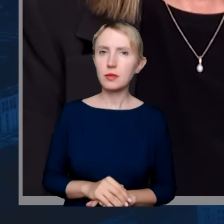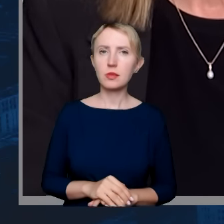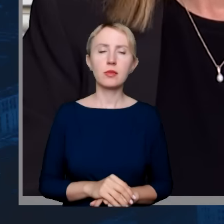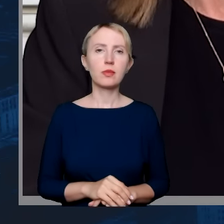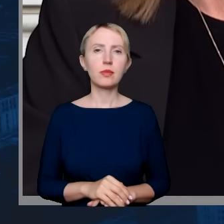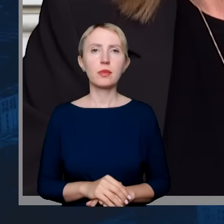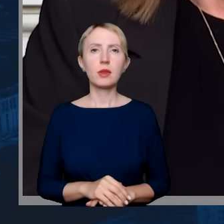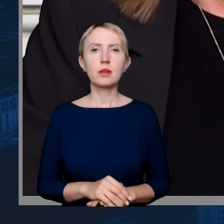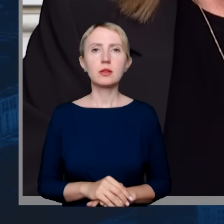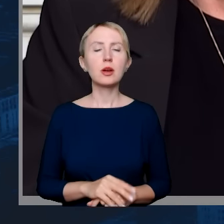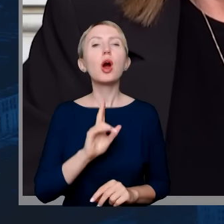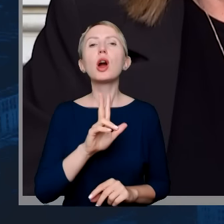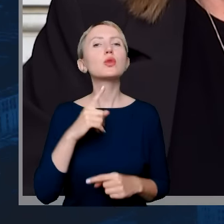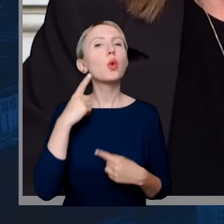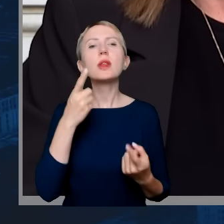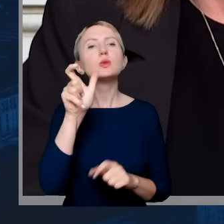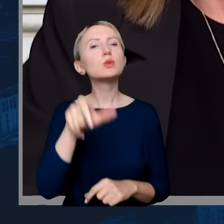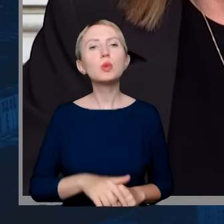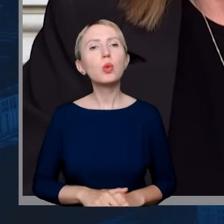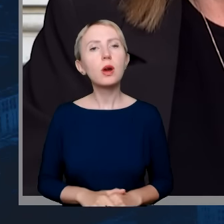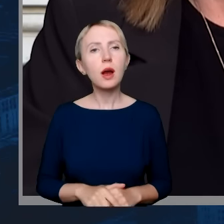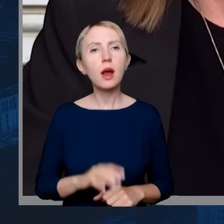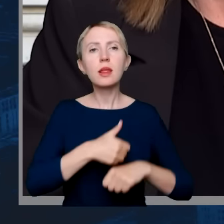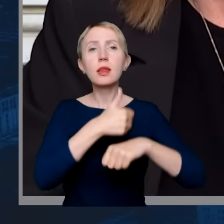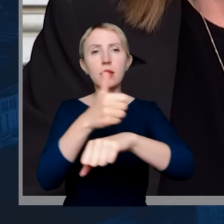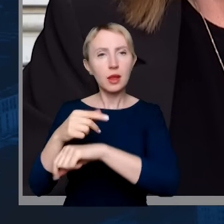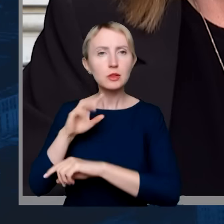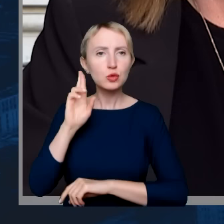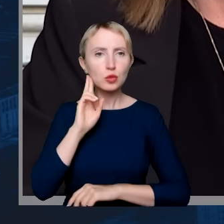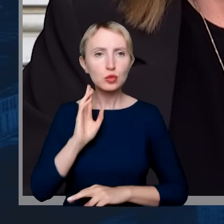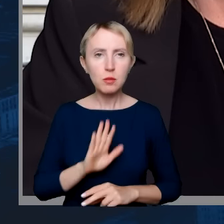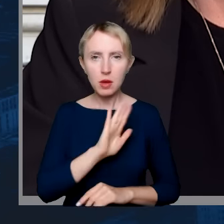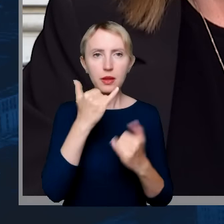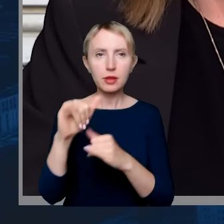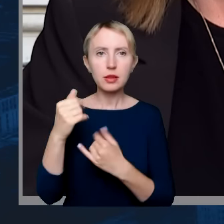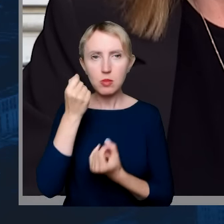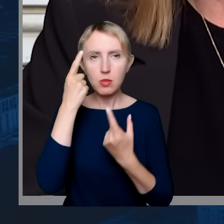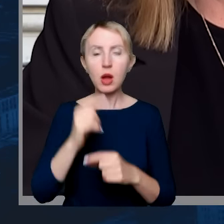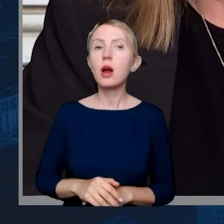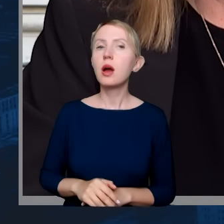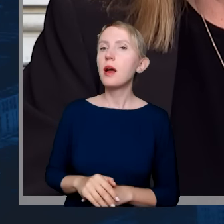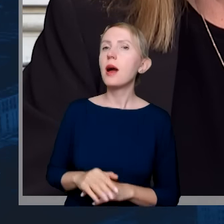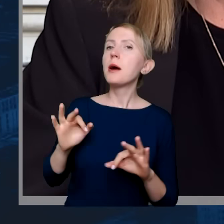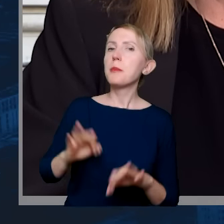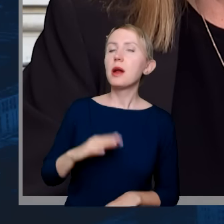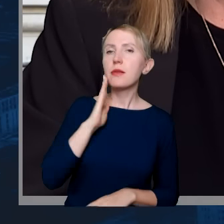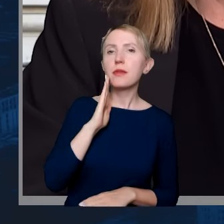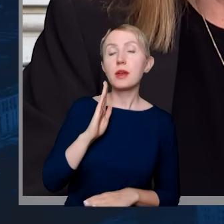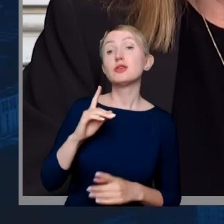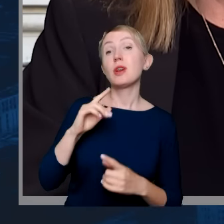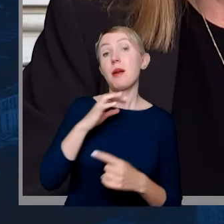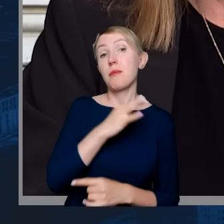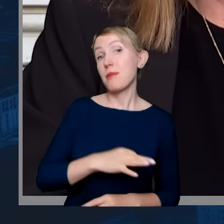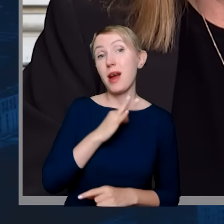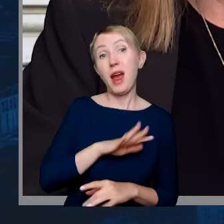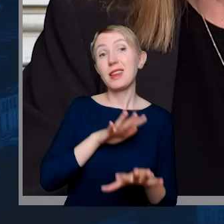senatorze? Kto pana nie słucha? Liderzy, rozumiem, liderzy mają inny doskonale, pogląd. Doskonale pan wie, że organizmy partyjne rządzą się